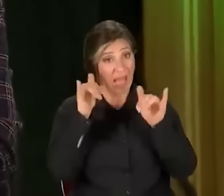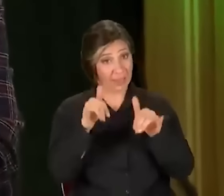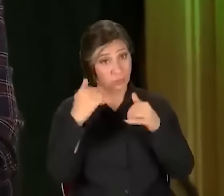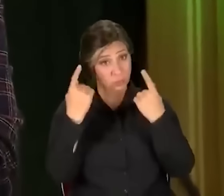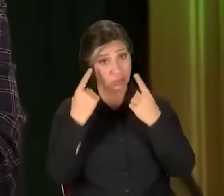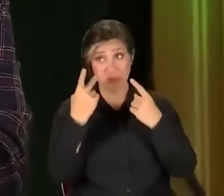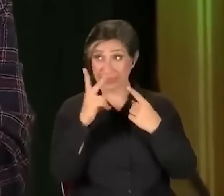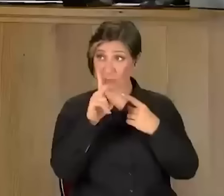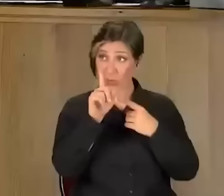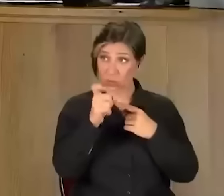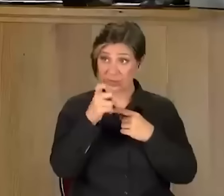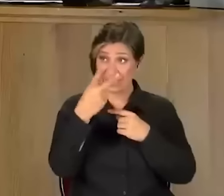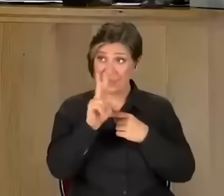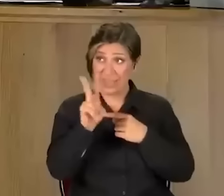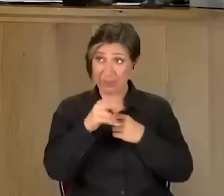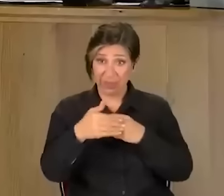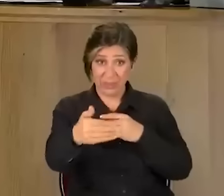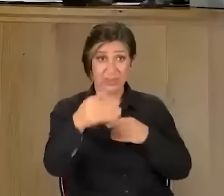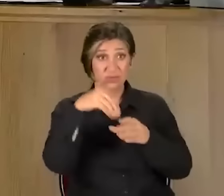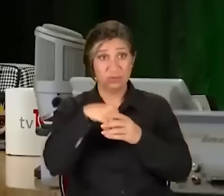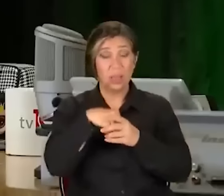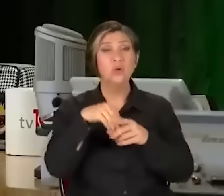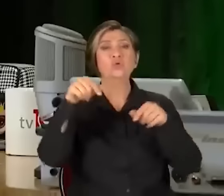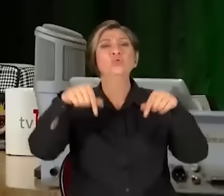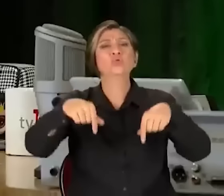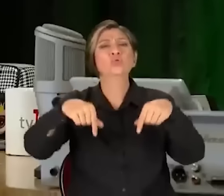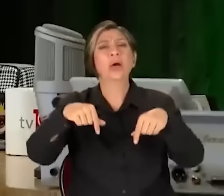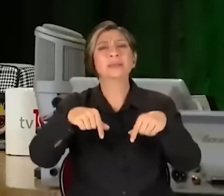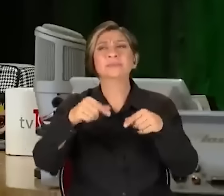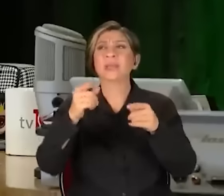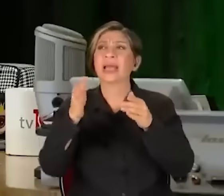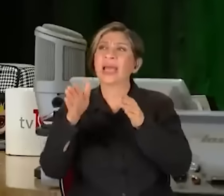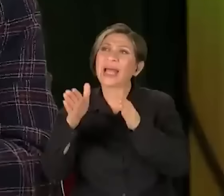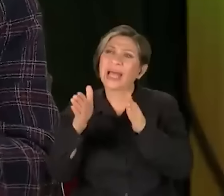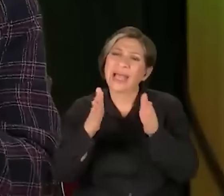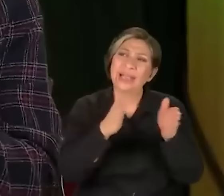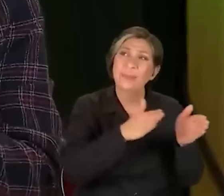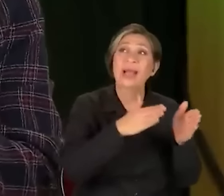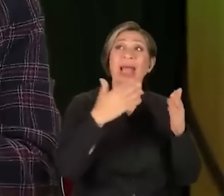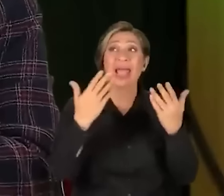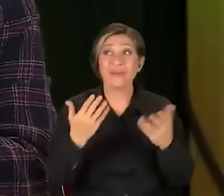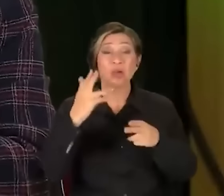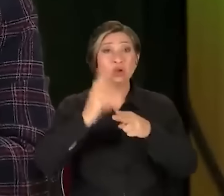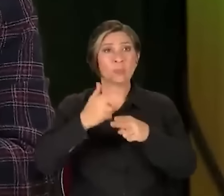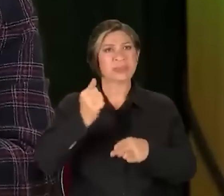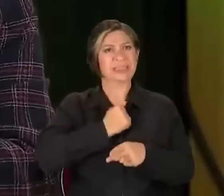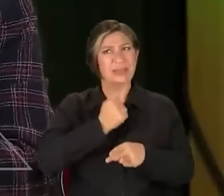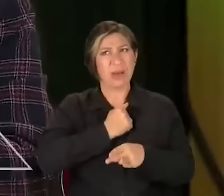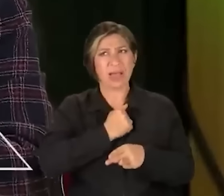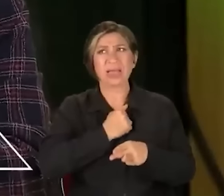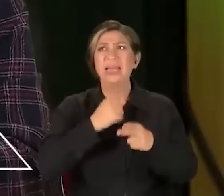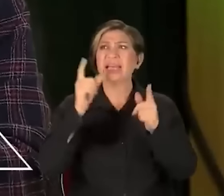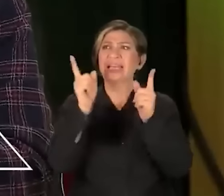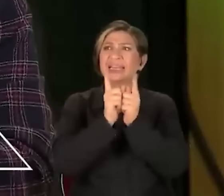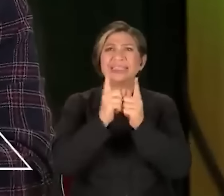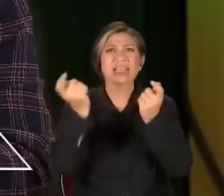misin 2019'da 2020'ye gelirken? Şu an... Yani kaydırmak evet ama çabuk sıkılmak,